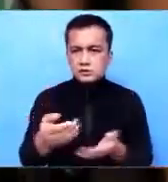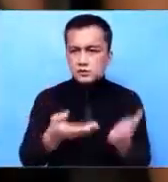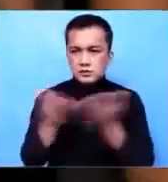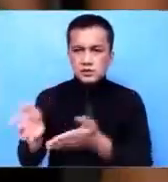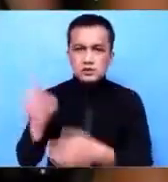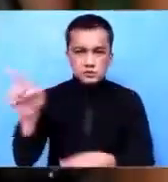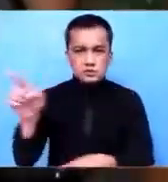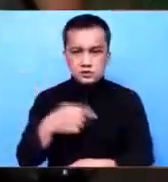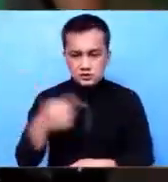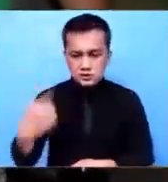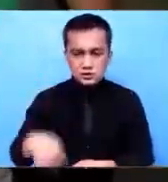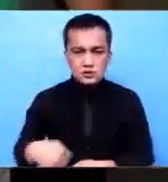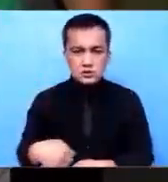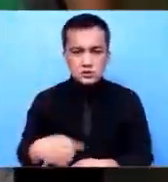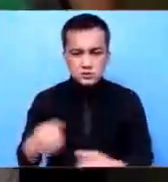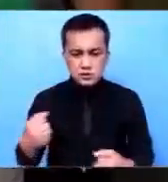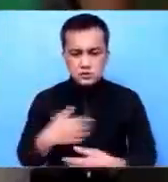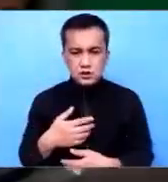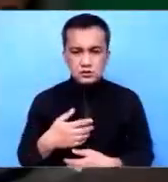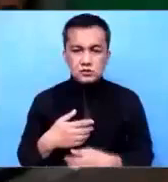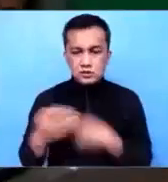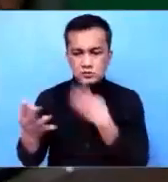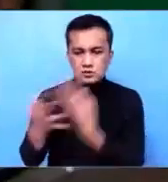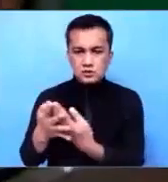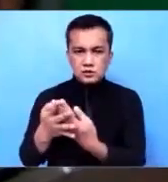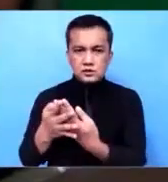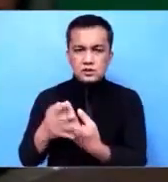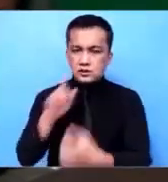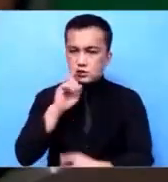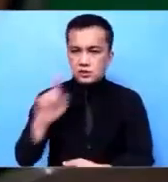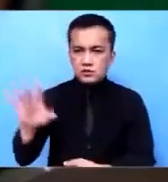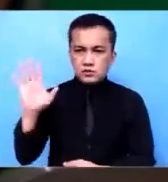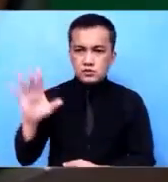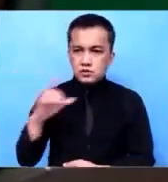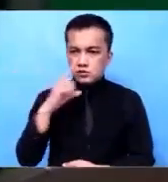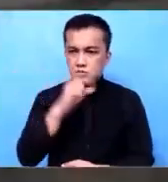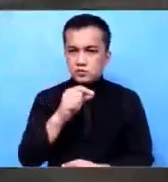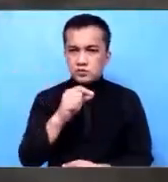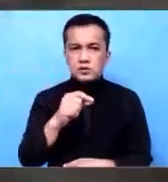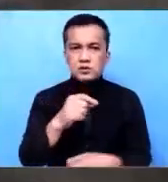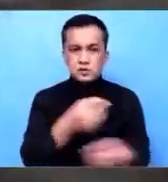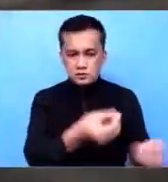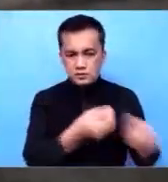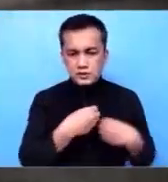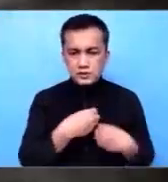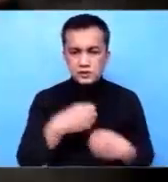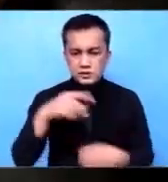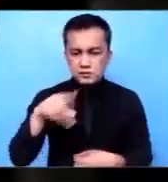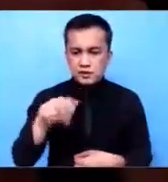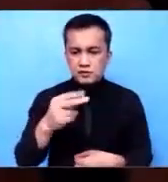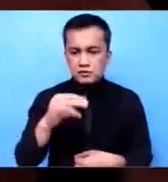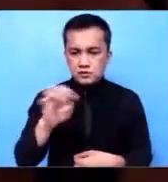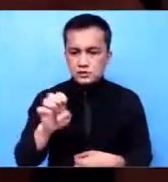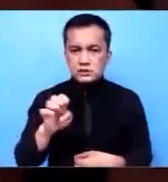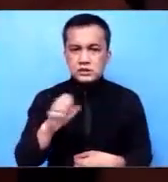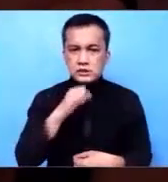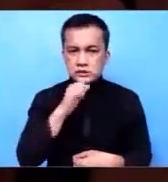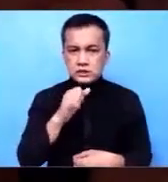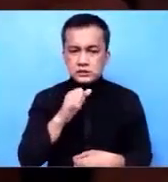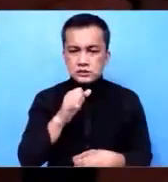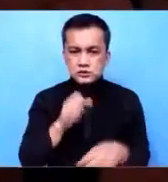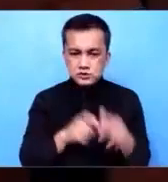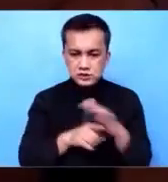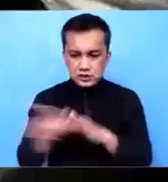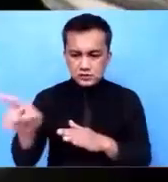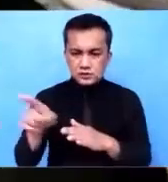na makulong, nangako ang mga suspect na ituturo nila ang mga supplier nila ng pangolin. Pero di sila lusot sa asunto at sinampa na sila